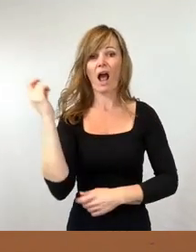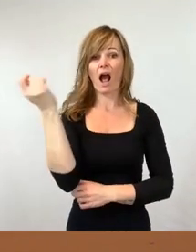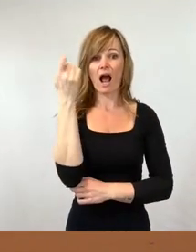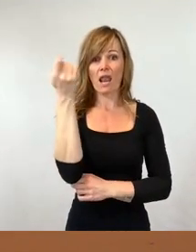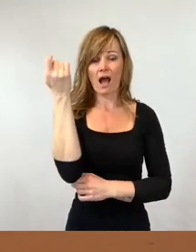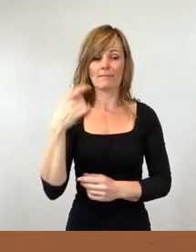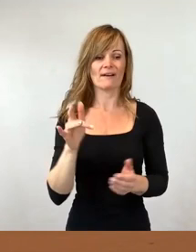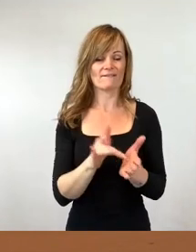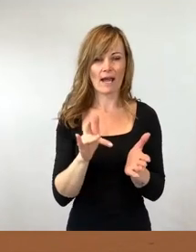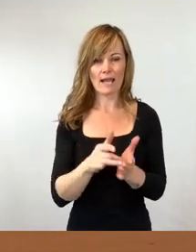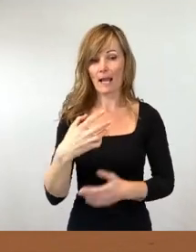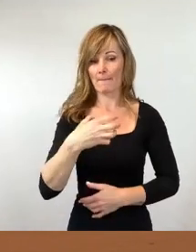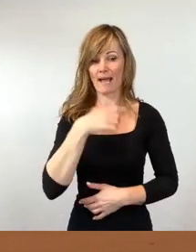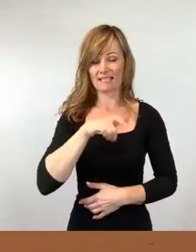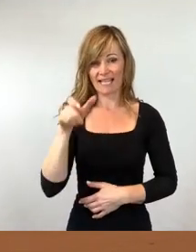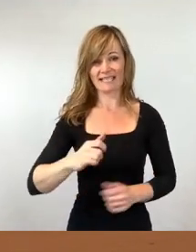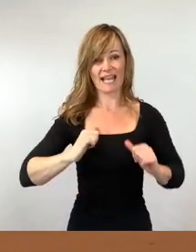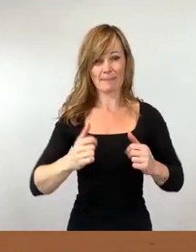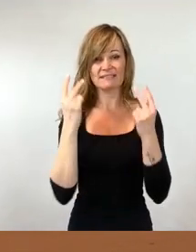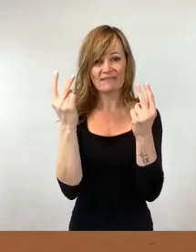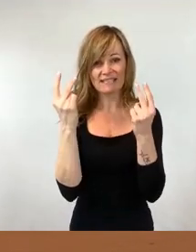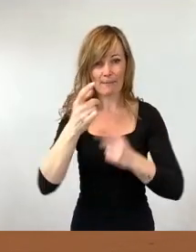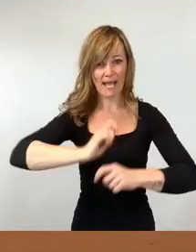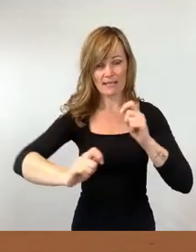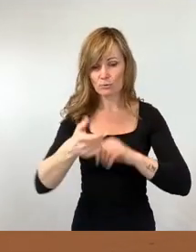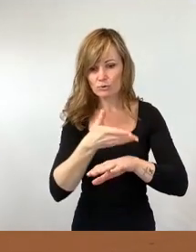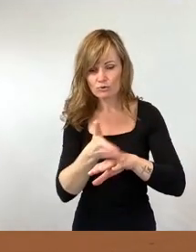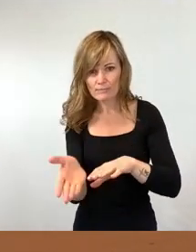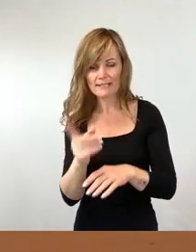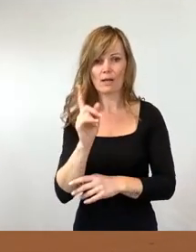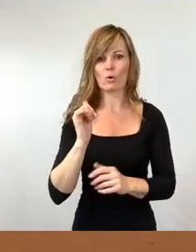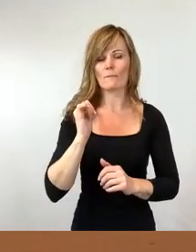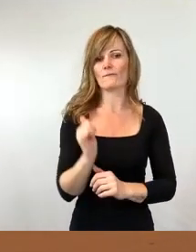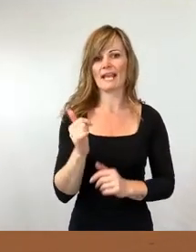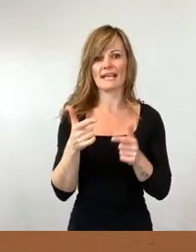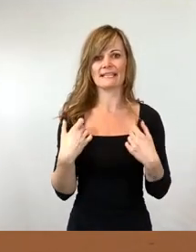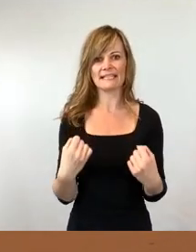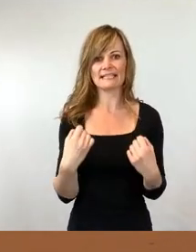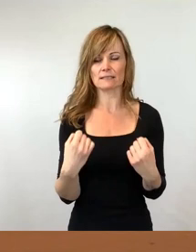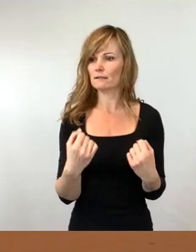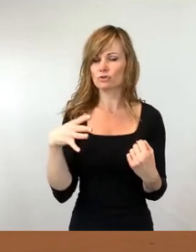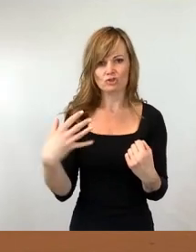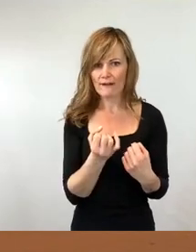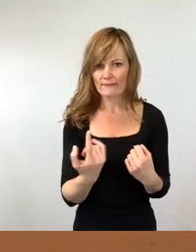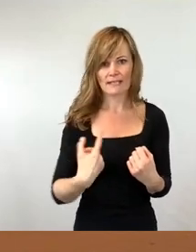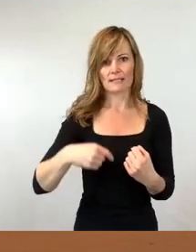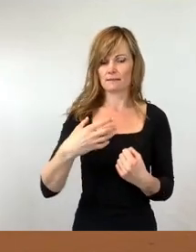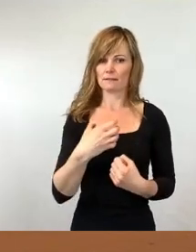lebensnotwendigen Behandlung zu spät kommen und Pflegedienste ihre Klienten nicht erreichen, dann werde ich dem nicht tatenlos